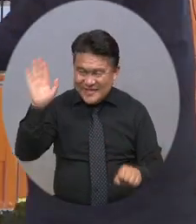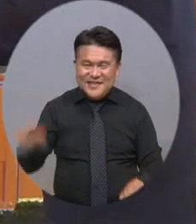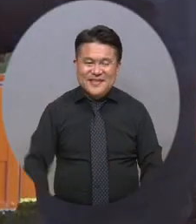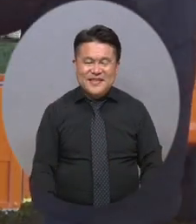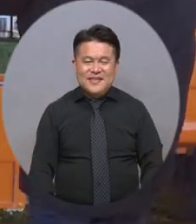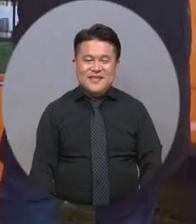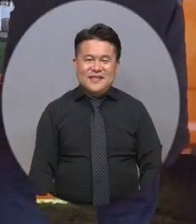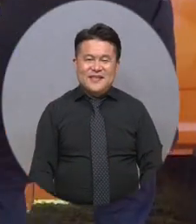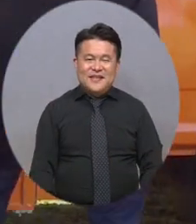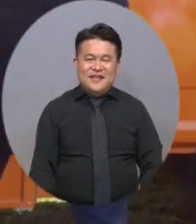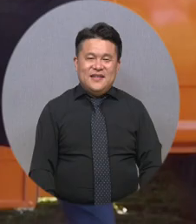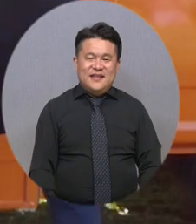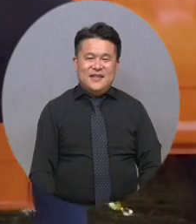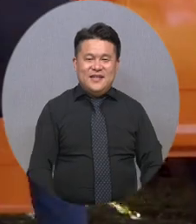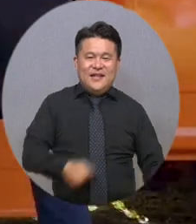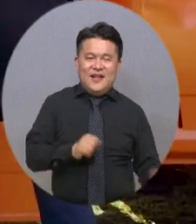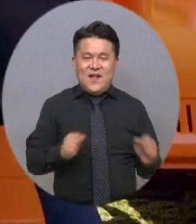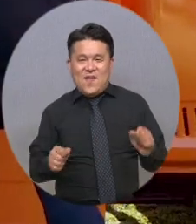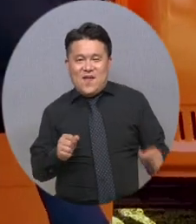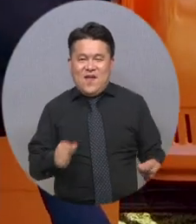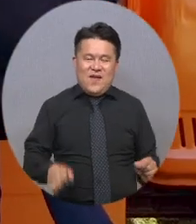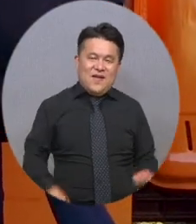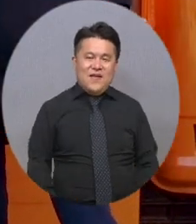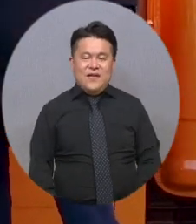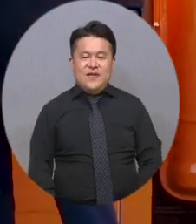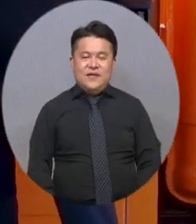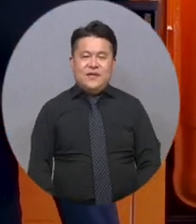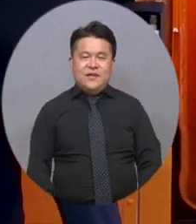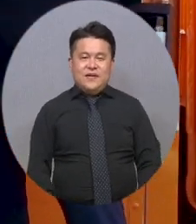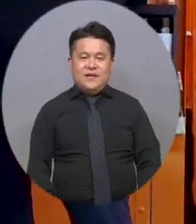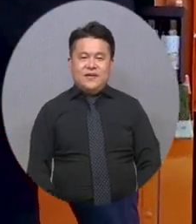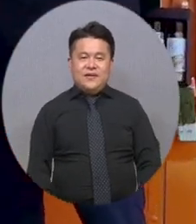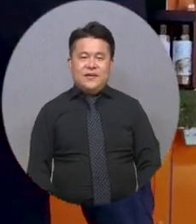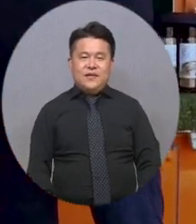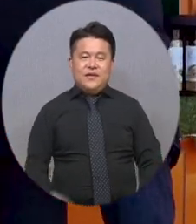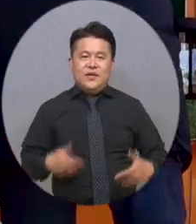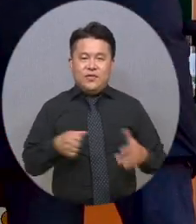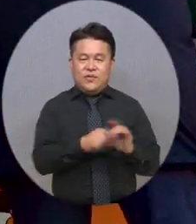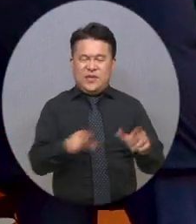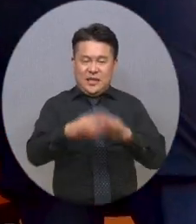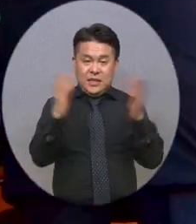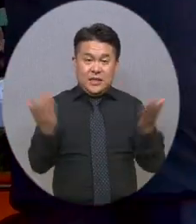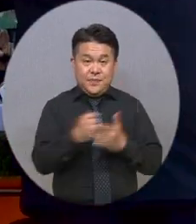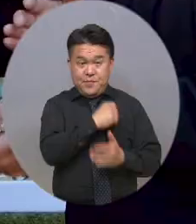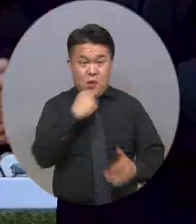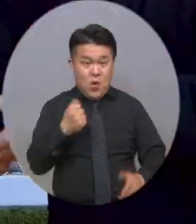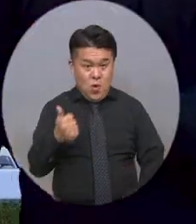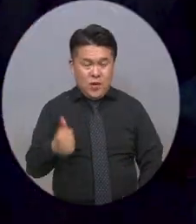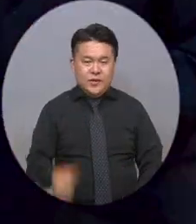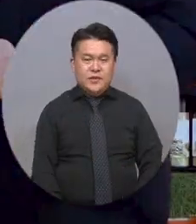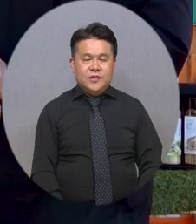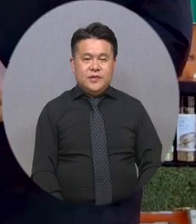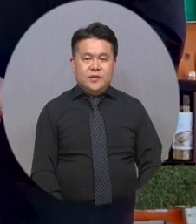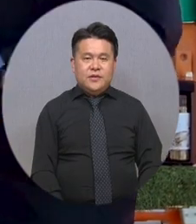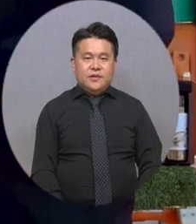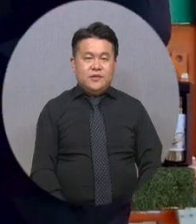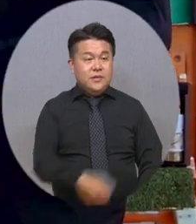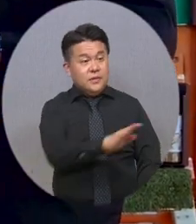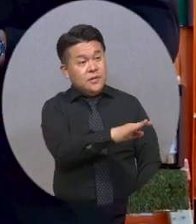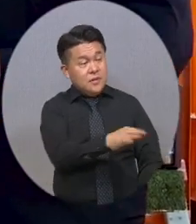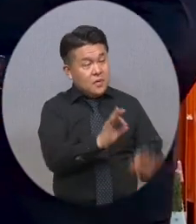와. 한번 쉐이크 쉐이크. 와, 누나 이 남도 제품들이 다 맛있고 그치, 좋네. 그치. 팀장님도